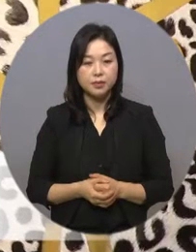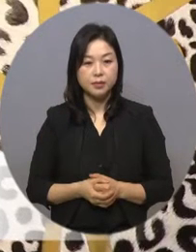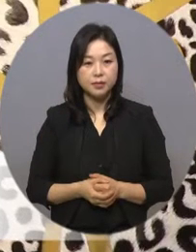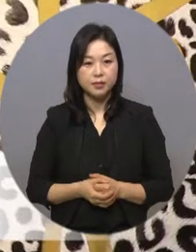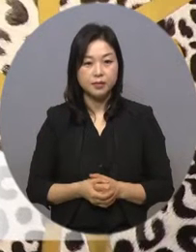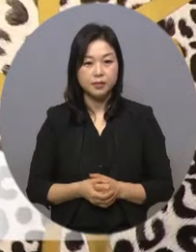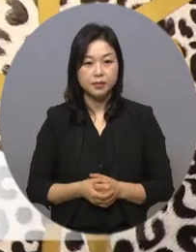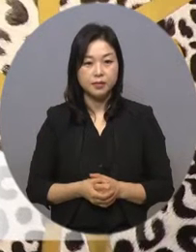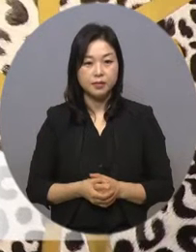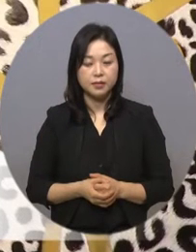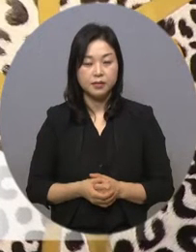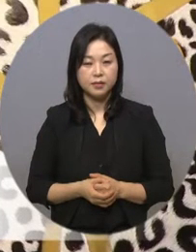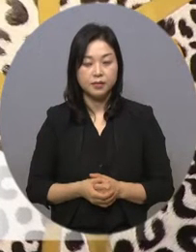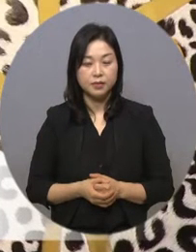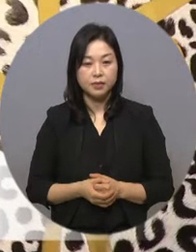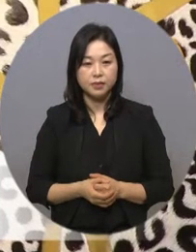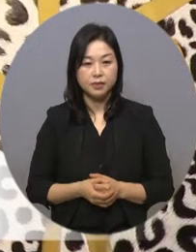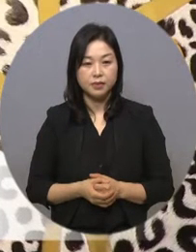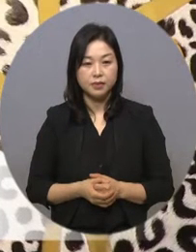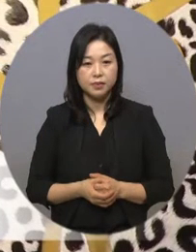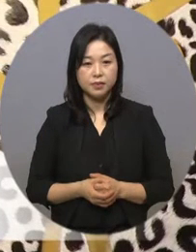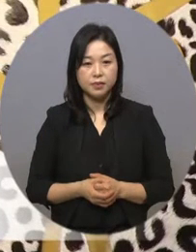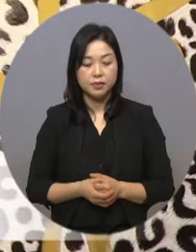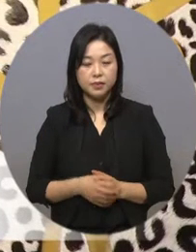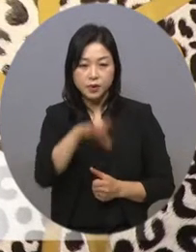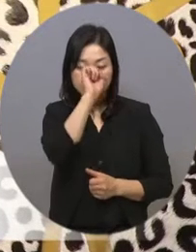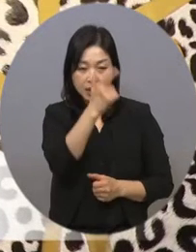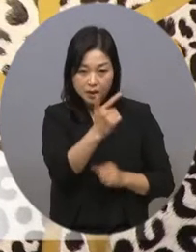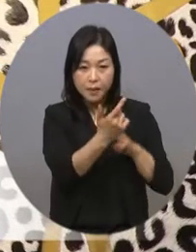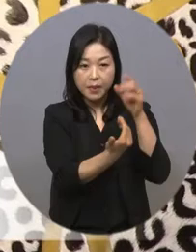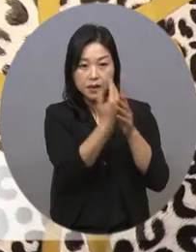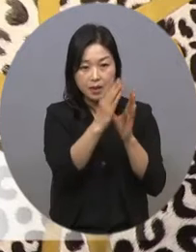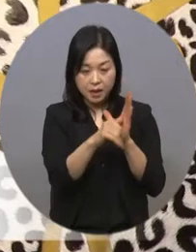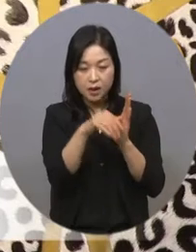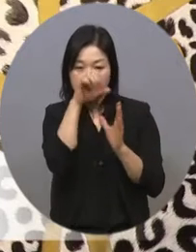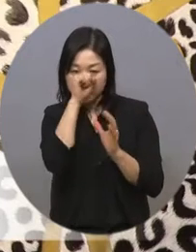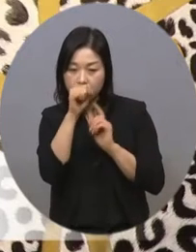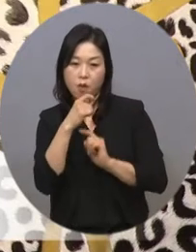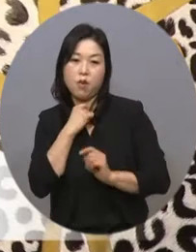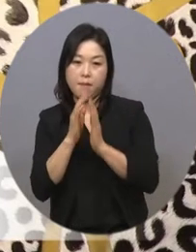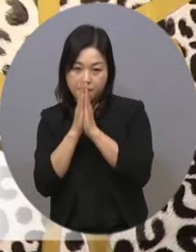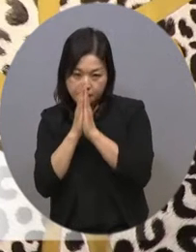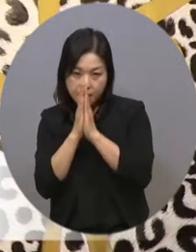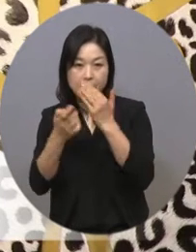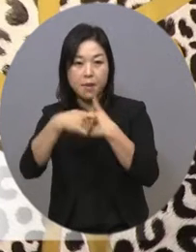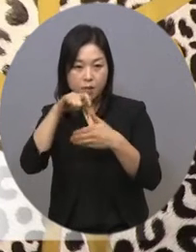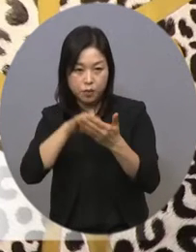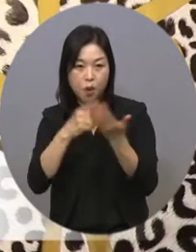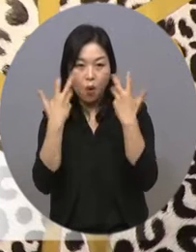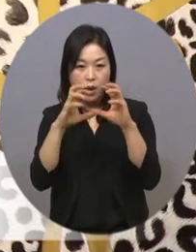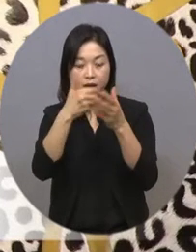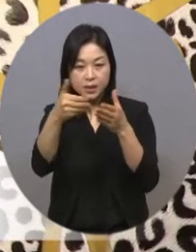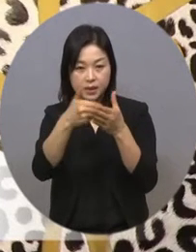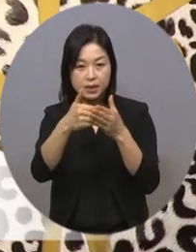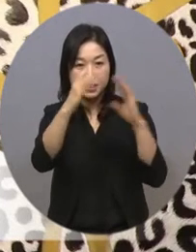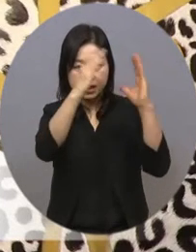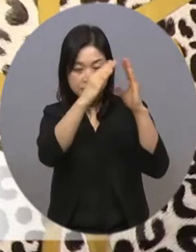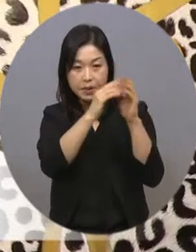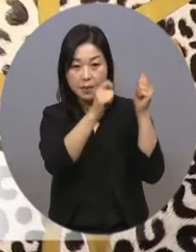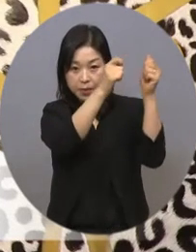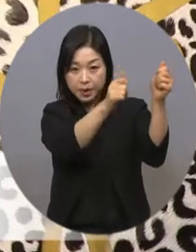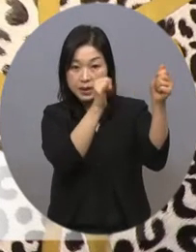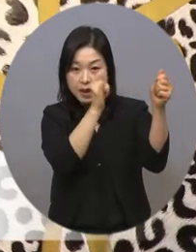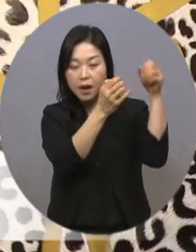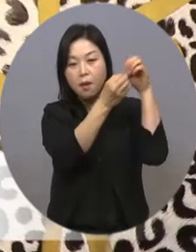안좋은 일이 생기며 좋은 일이 생기길 바라는 마음에서 호라 게 그림들을 집에 걸어도 또 품질